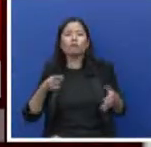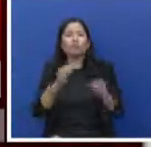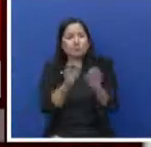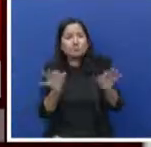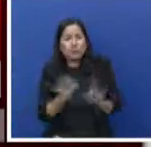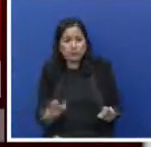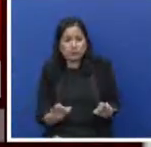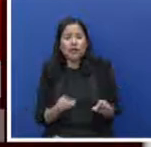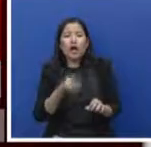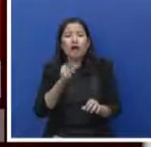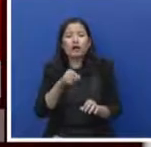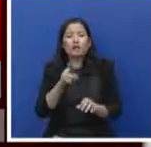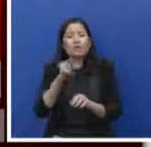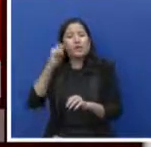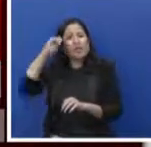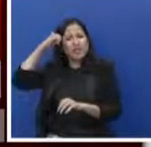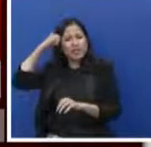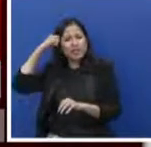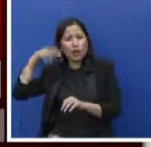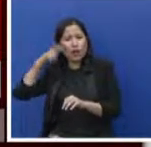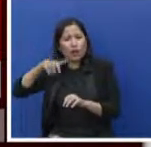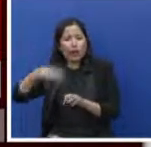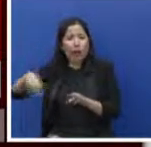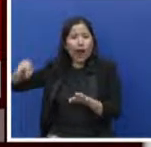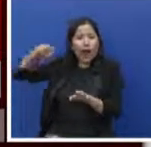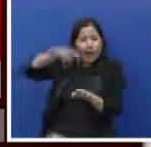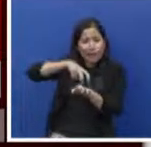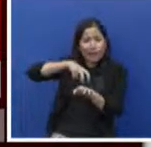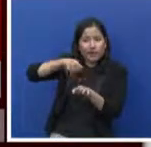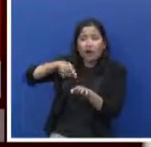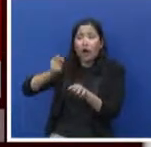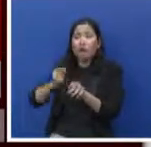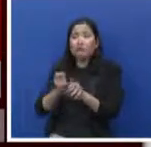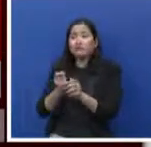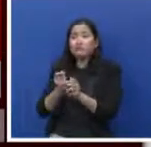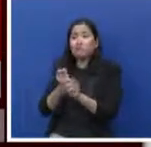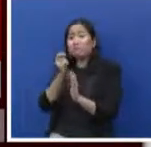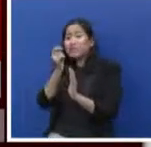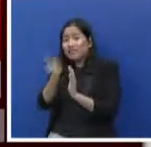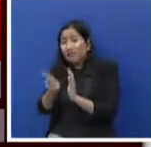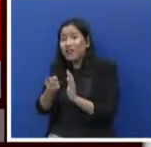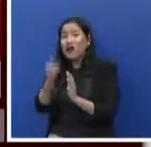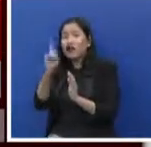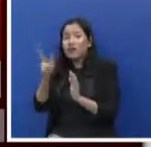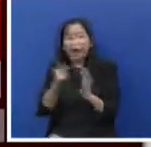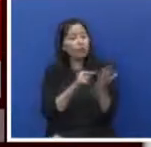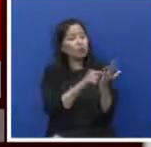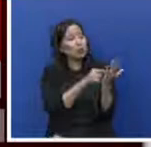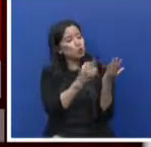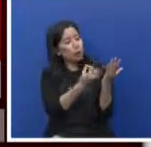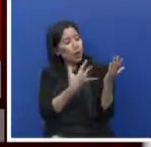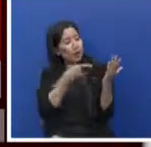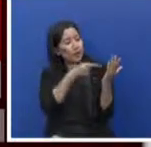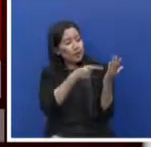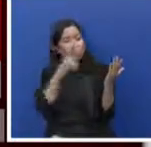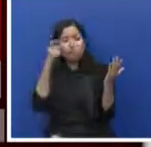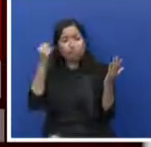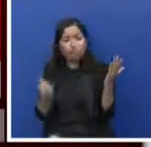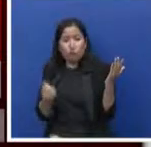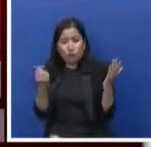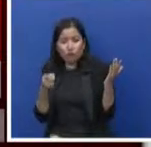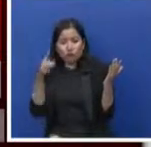selalu mengingatkan user kami bahwa begitu mereka order, nanti pasti akan ada tulisan, pengemudi ini